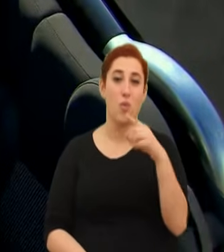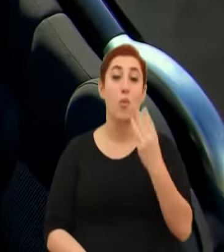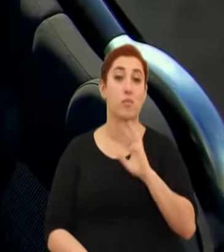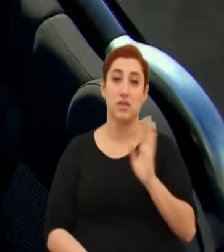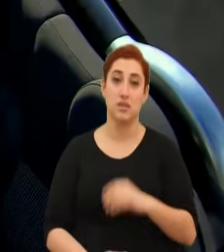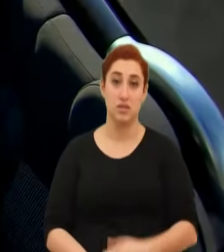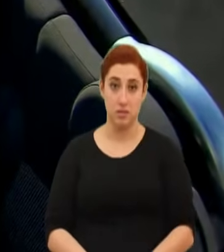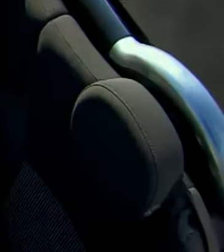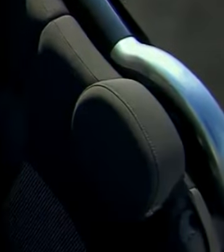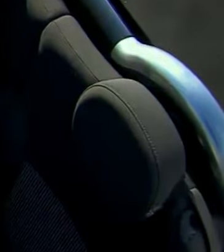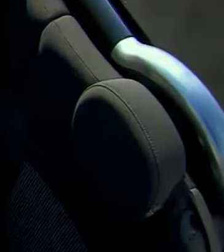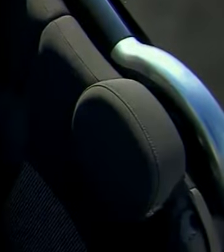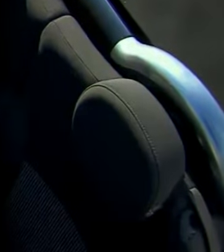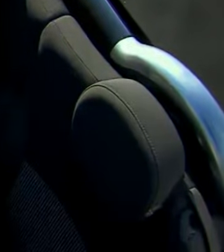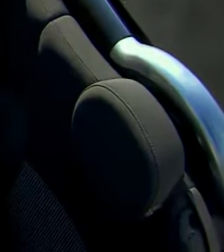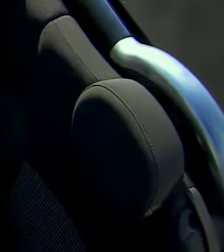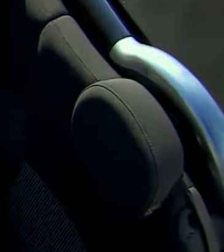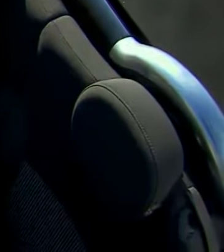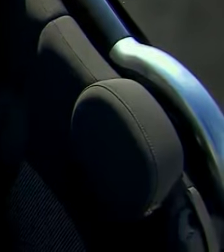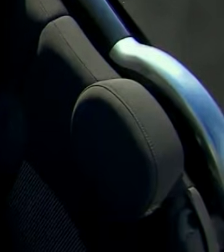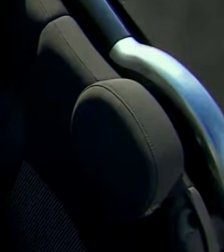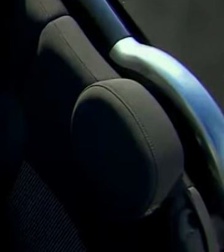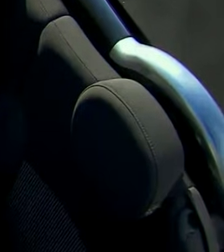olmaz. Tamam. Evet.